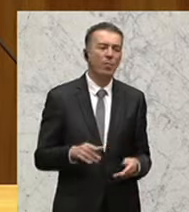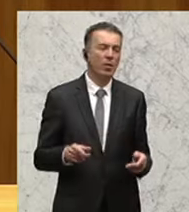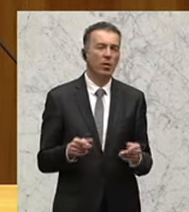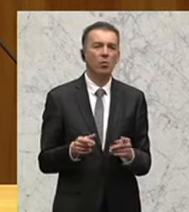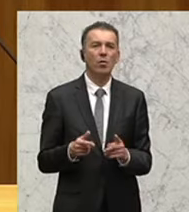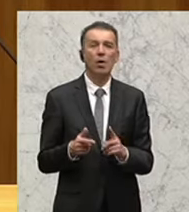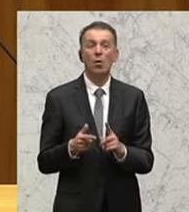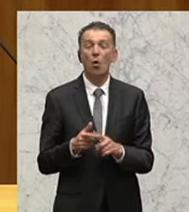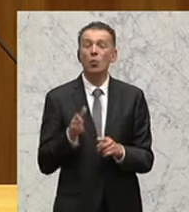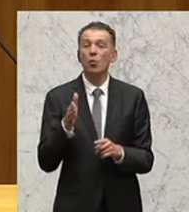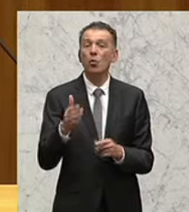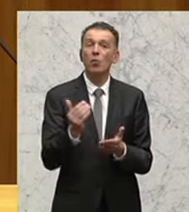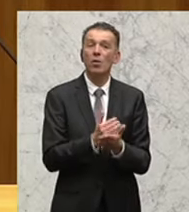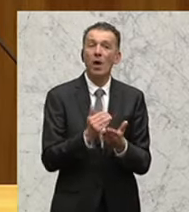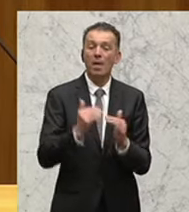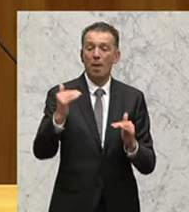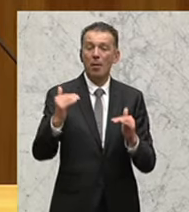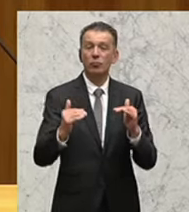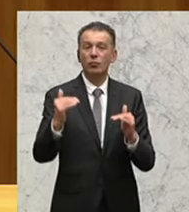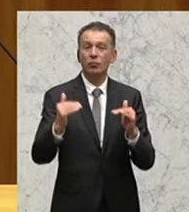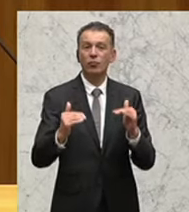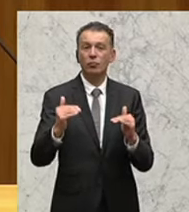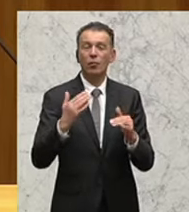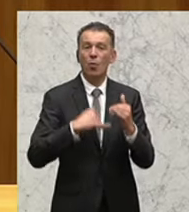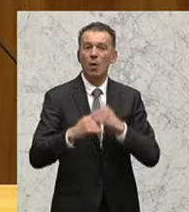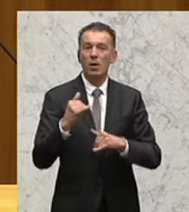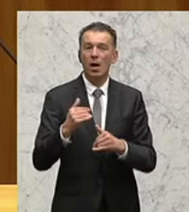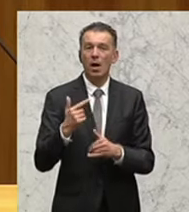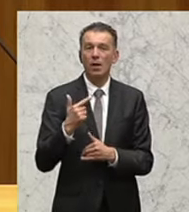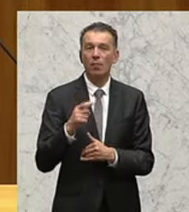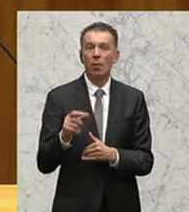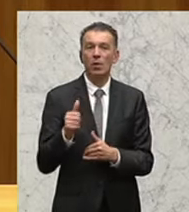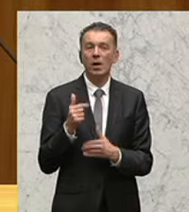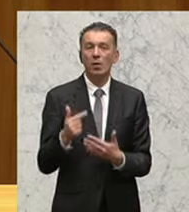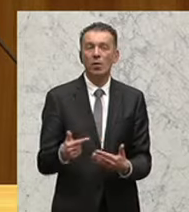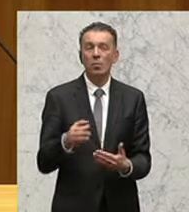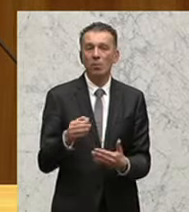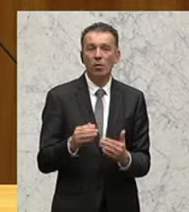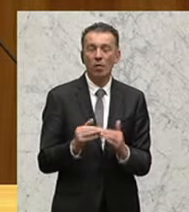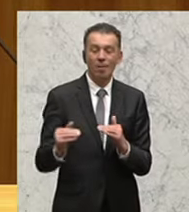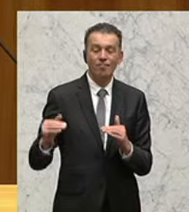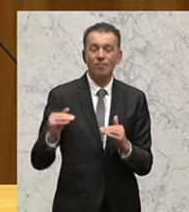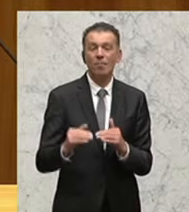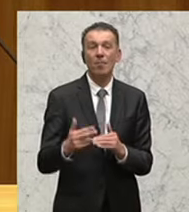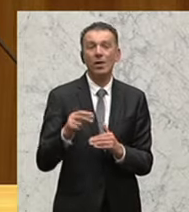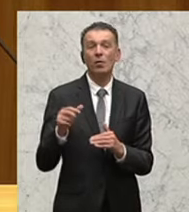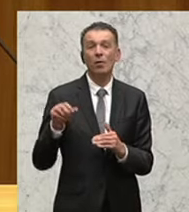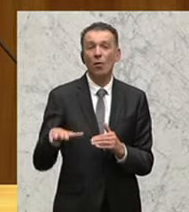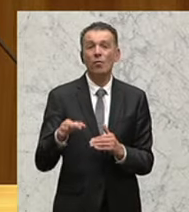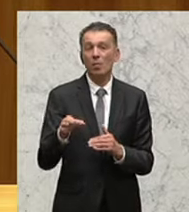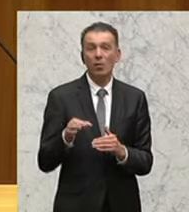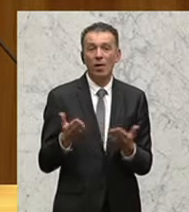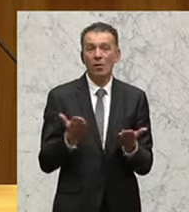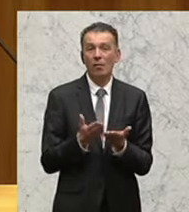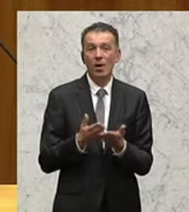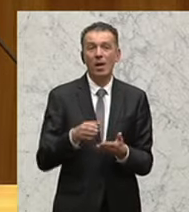Einnahmen gegenüberstellt. Und die ist im letzten Jahr von 271% auf 315% des BIPs angestiegen. Die Regierung macht